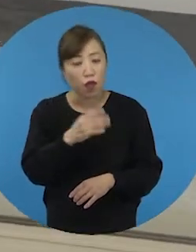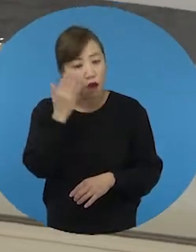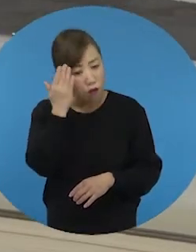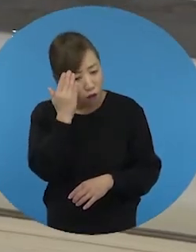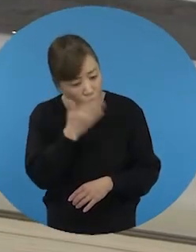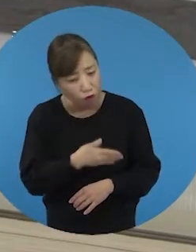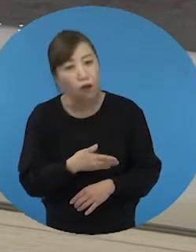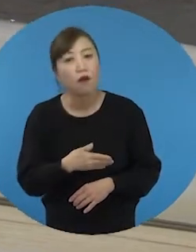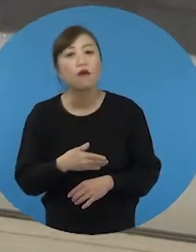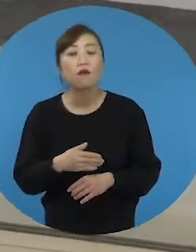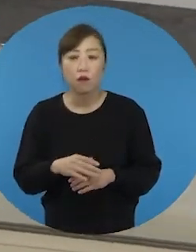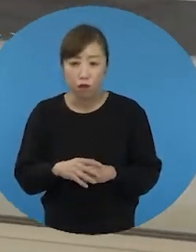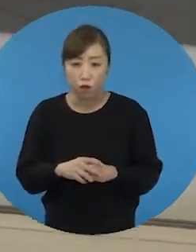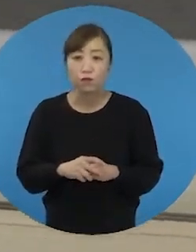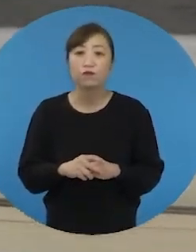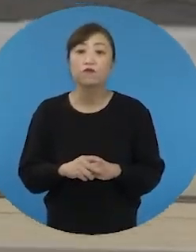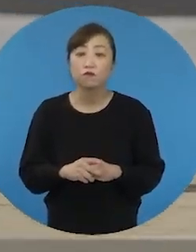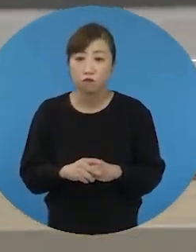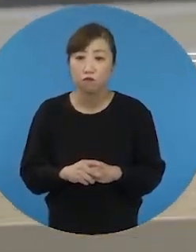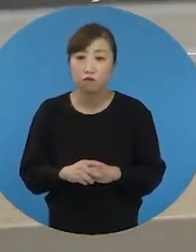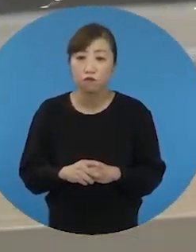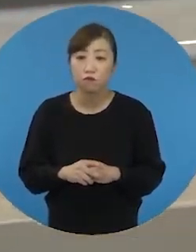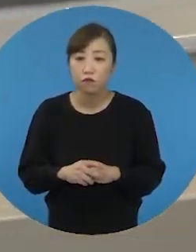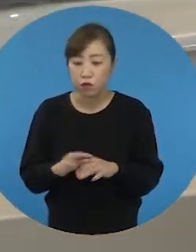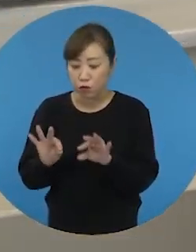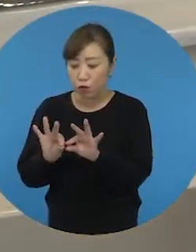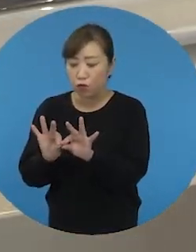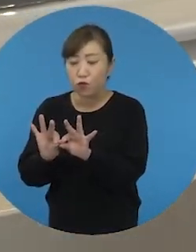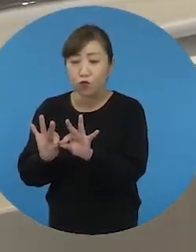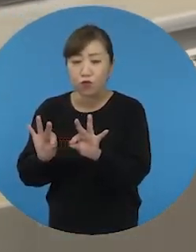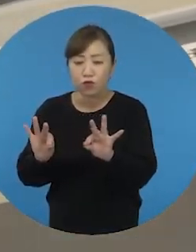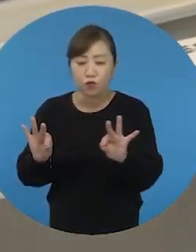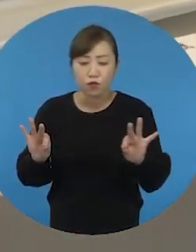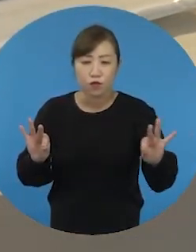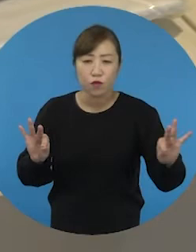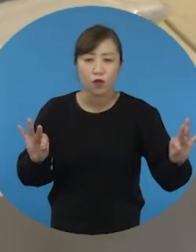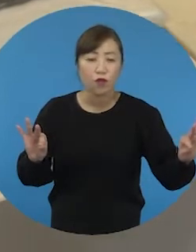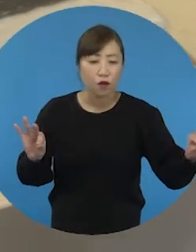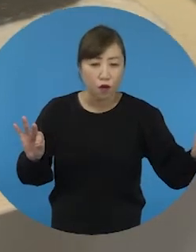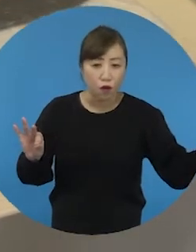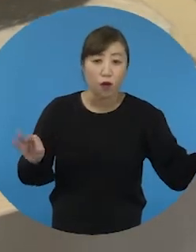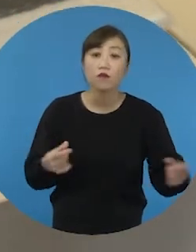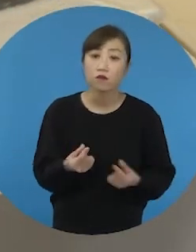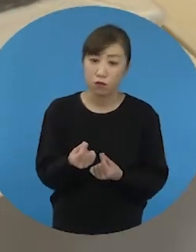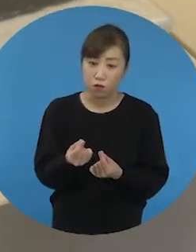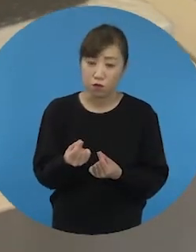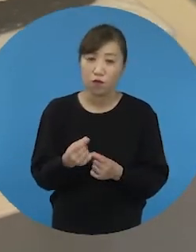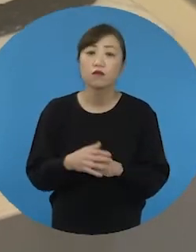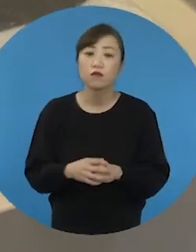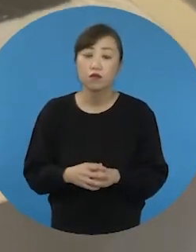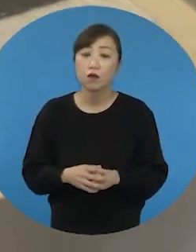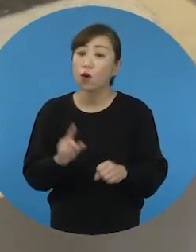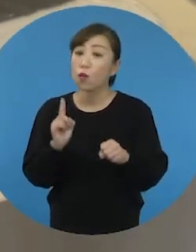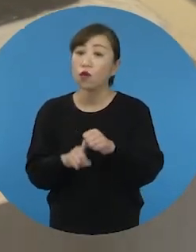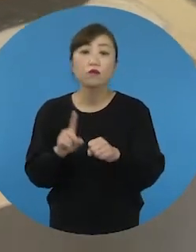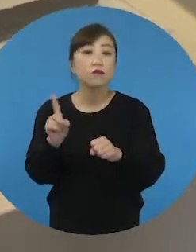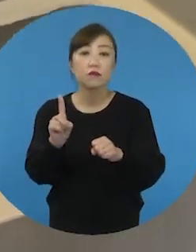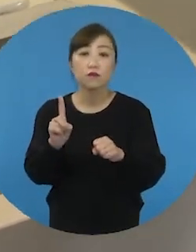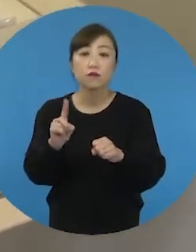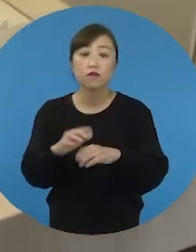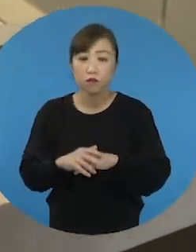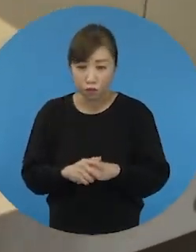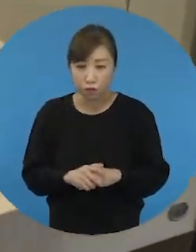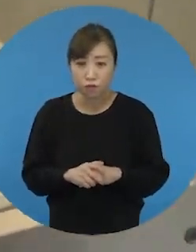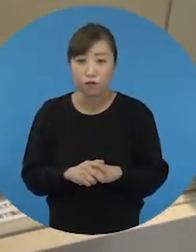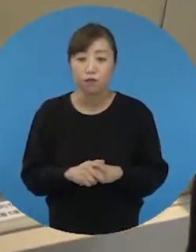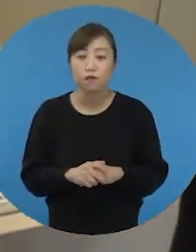呼ばれるものなんですね。結構ね、長いですし立派ですよね。 はいはい、 これはどういった時に使われていたものなんです